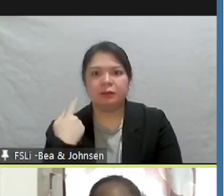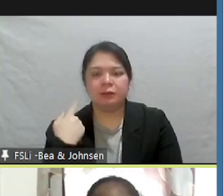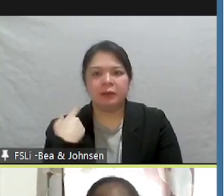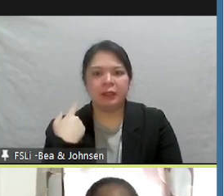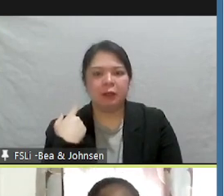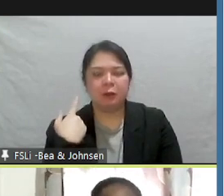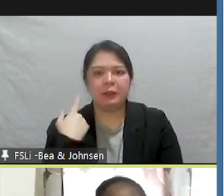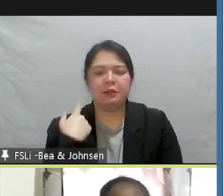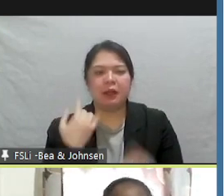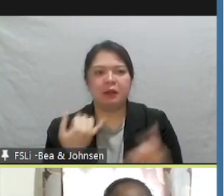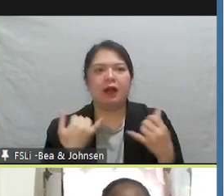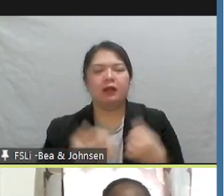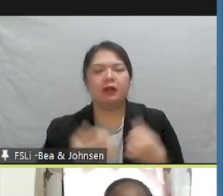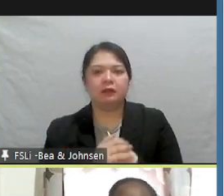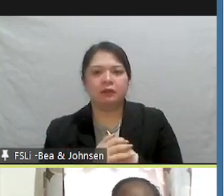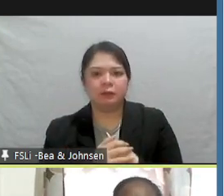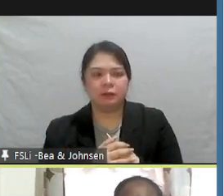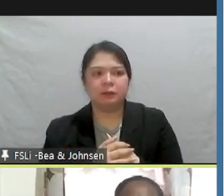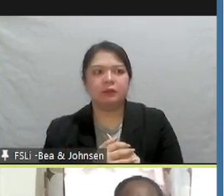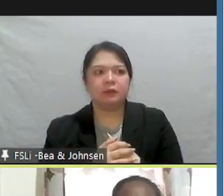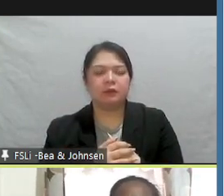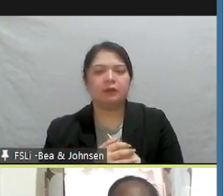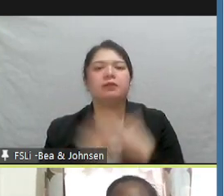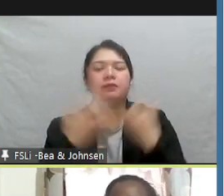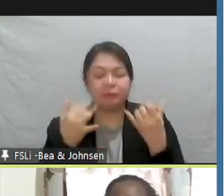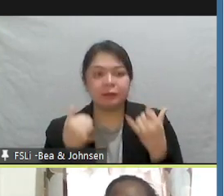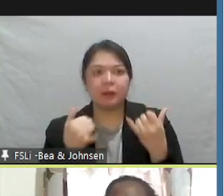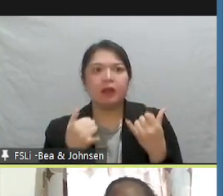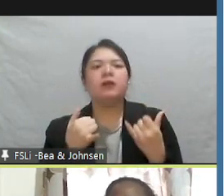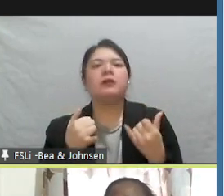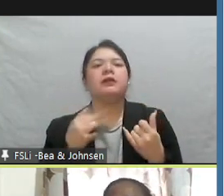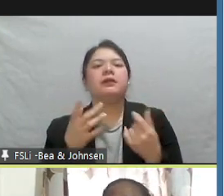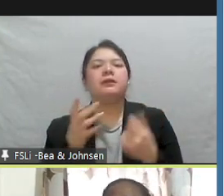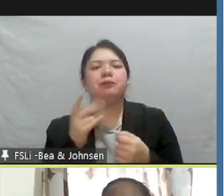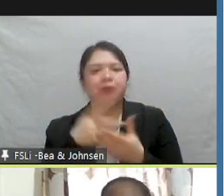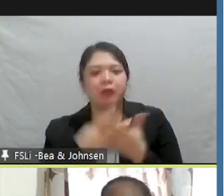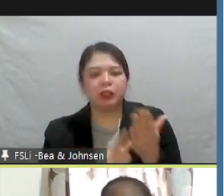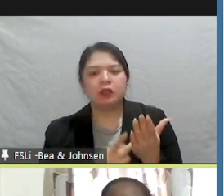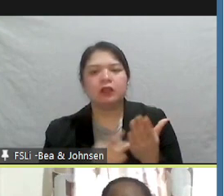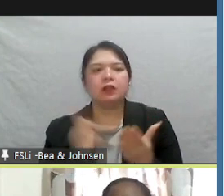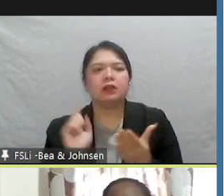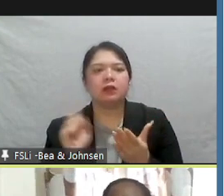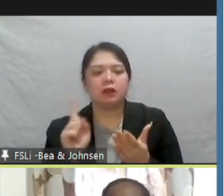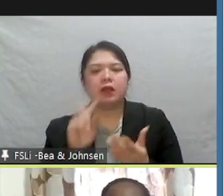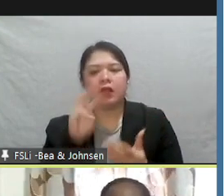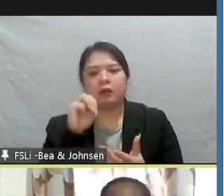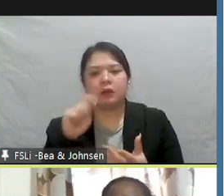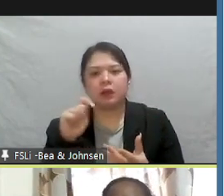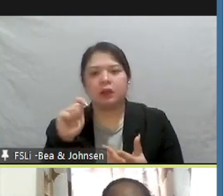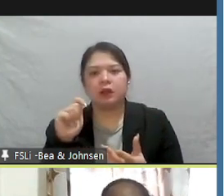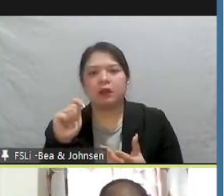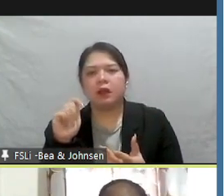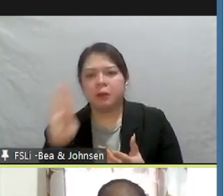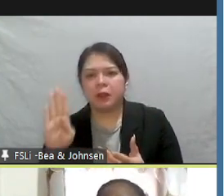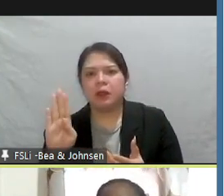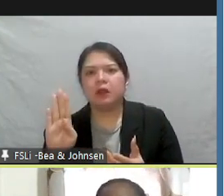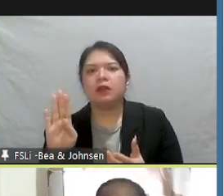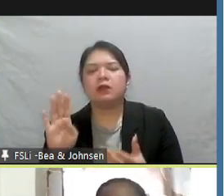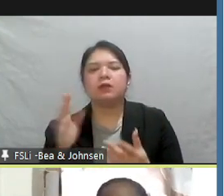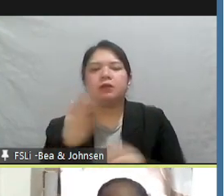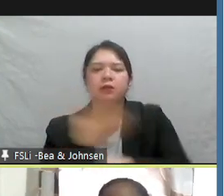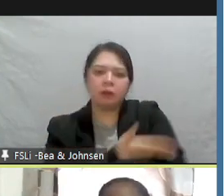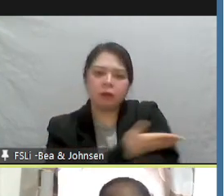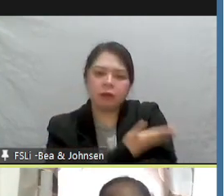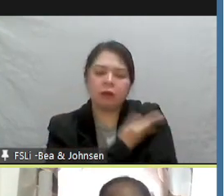na napakalaking bagay o napakalaking bahagi talaga ng MTB sa pag-unlad ng isang